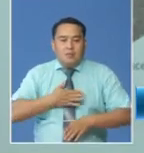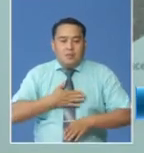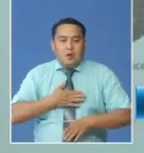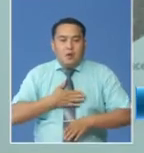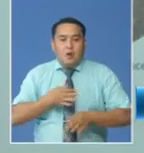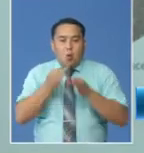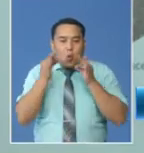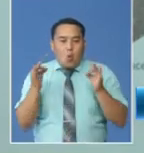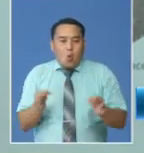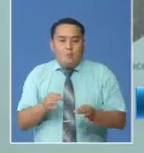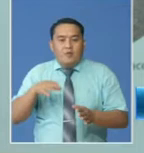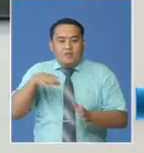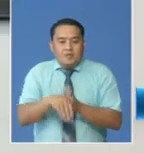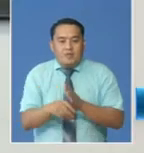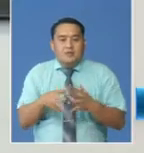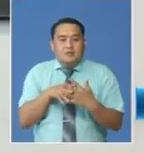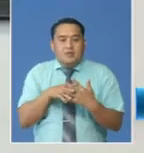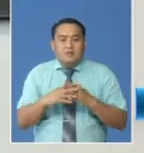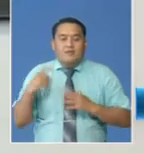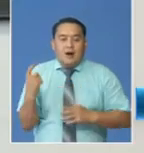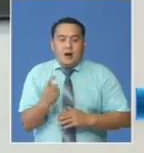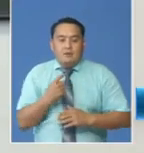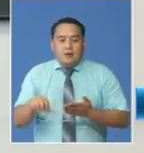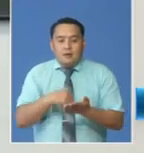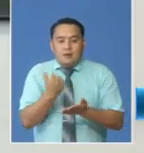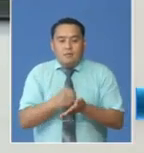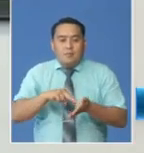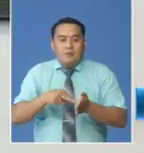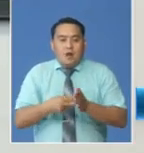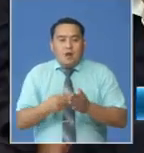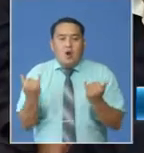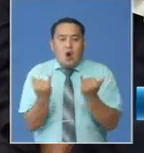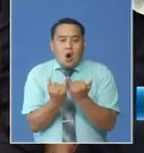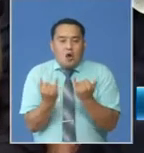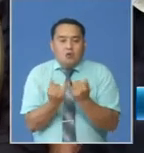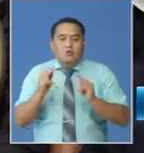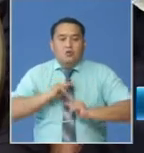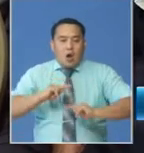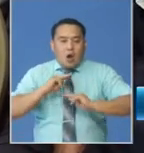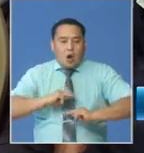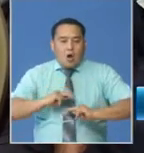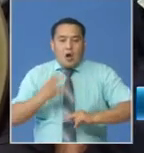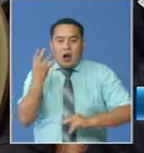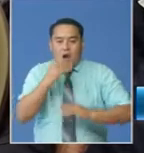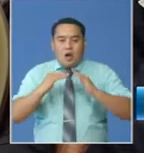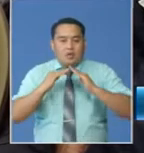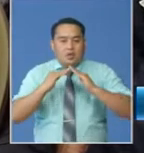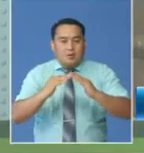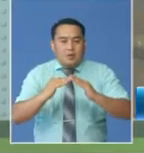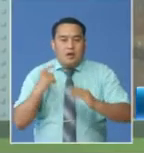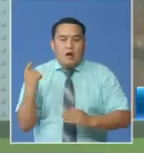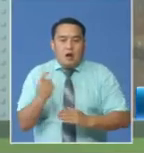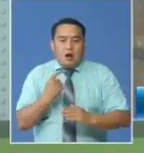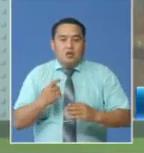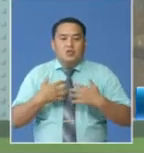передовым опытом ведения сельского хозяйства. В приоритетных планах зарубежных гостей – сотрудничество как в тепличном хозяйстве, так и